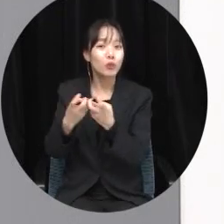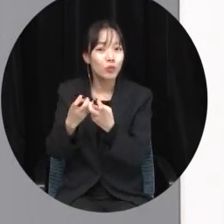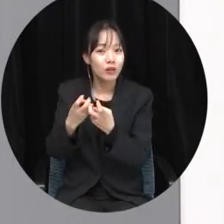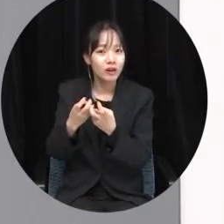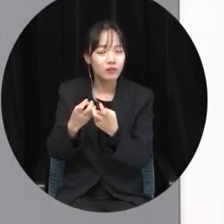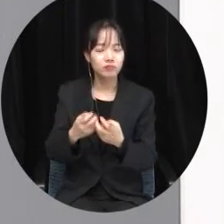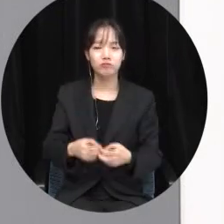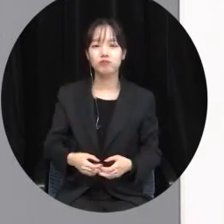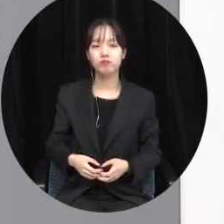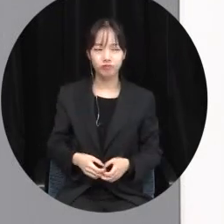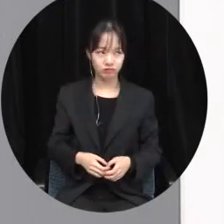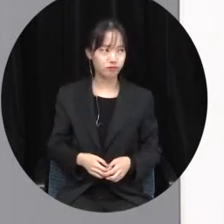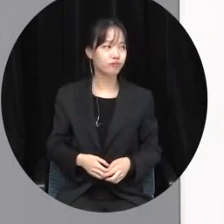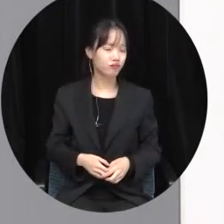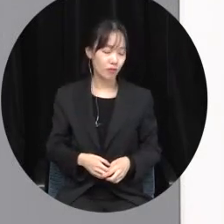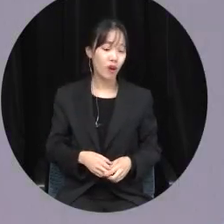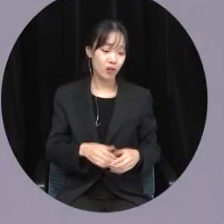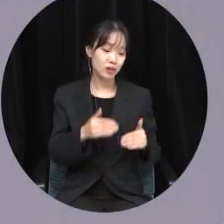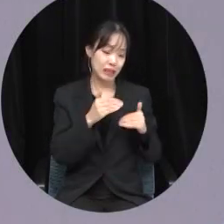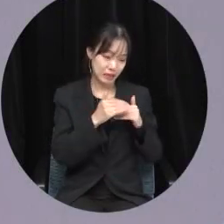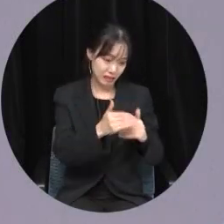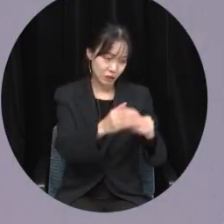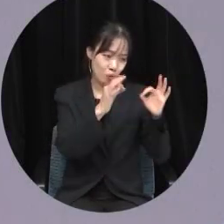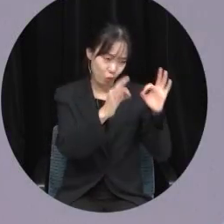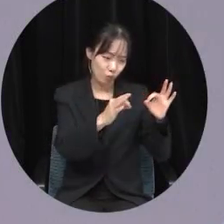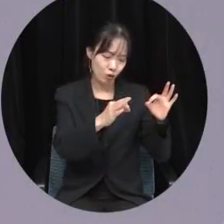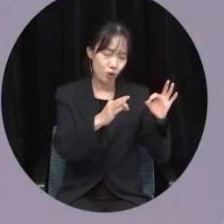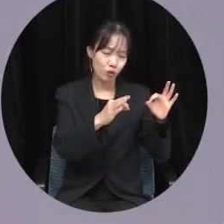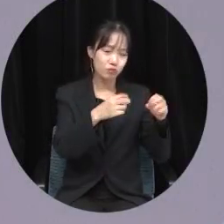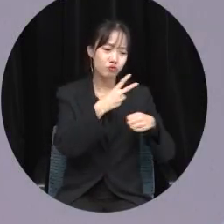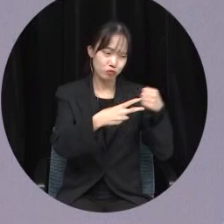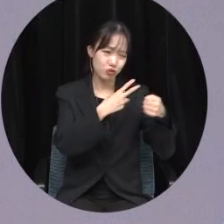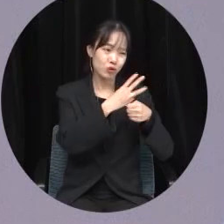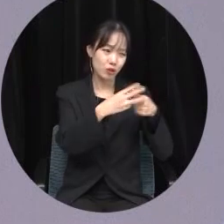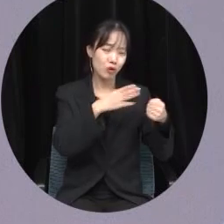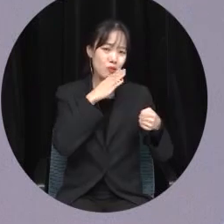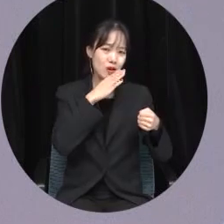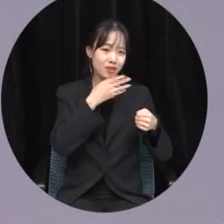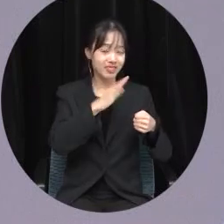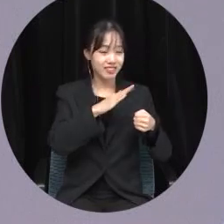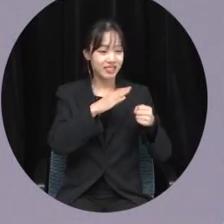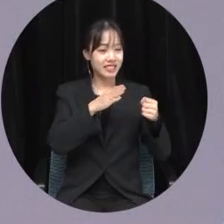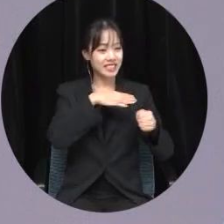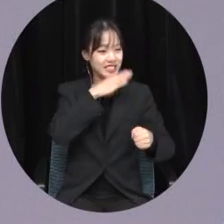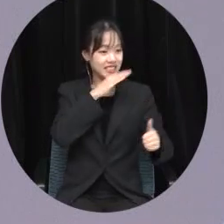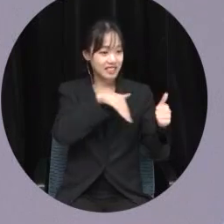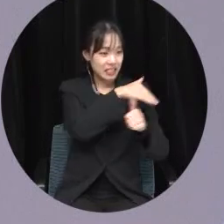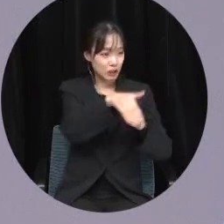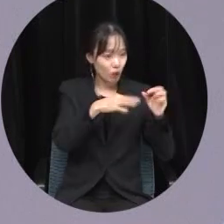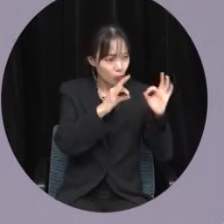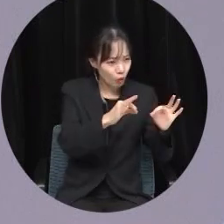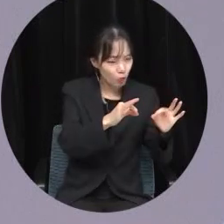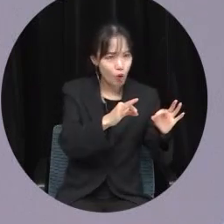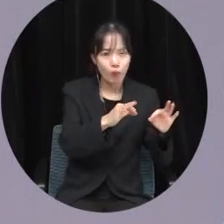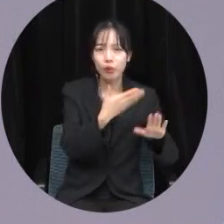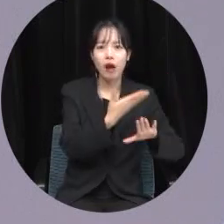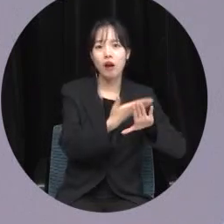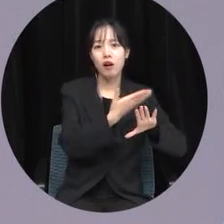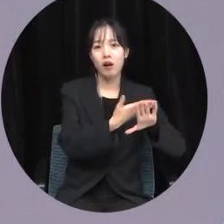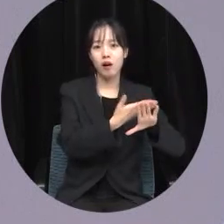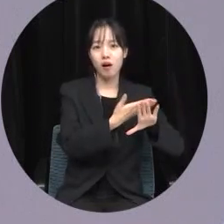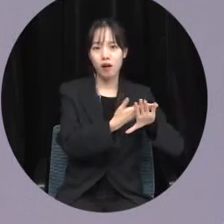이 절차상으로는 그렇지만 현실에서는 좀 그렇게 되고 있지 않은 게 이게 문제인 것 같습니다. 그렇기